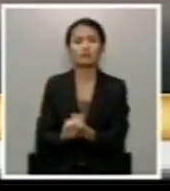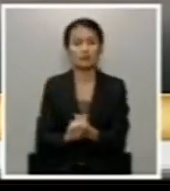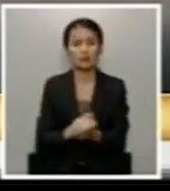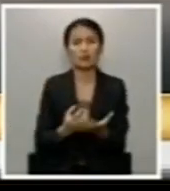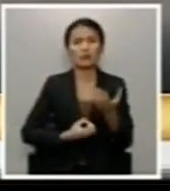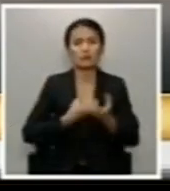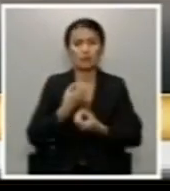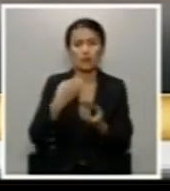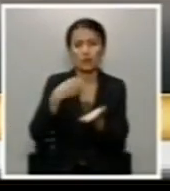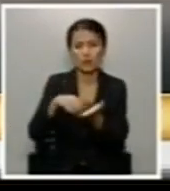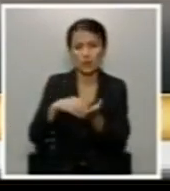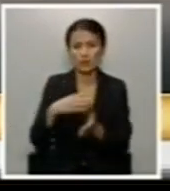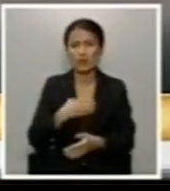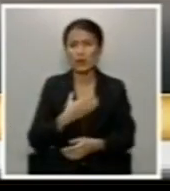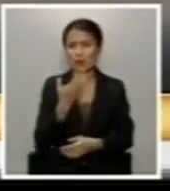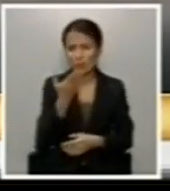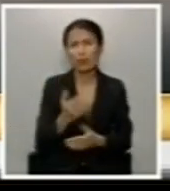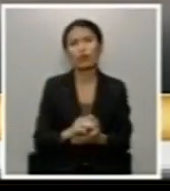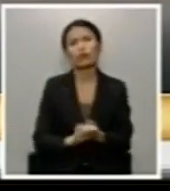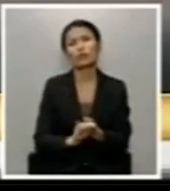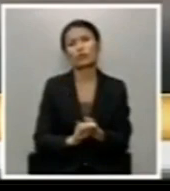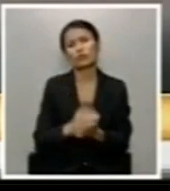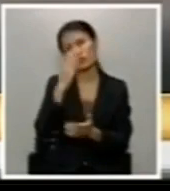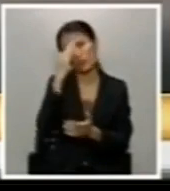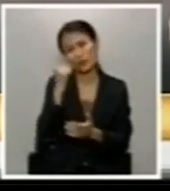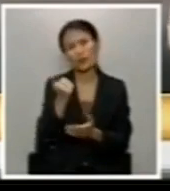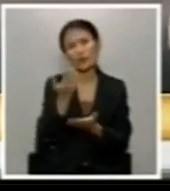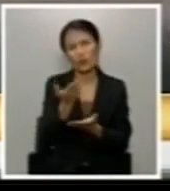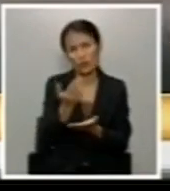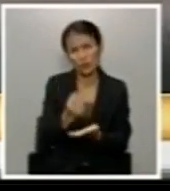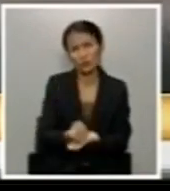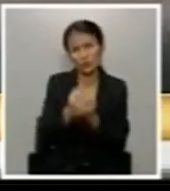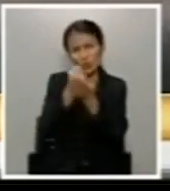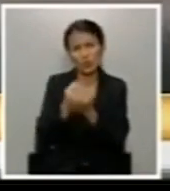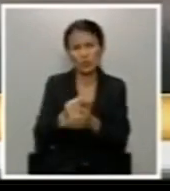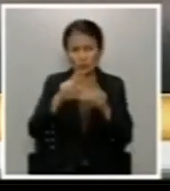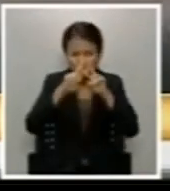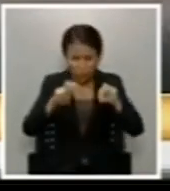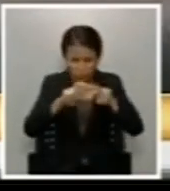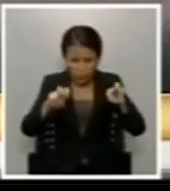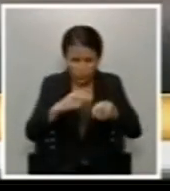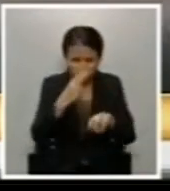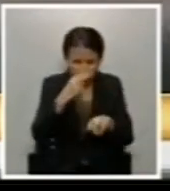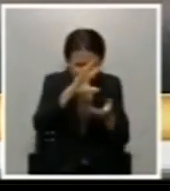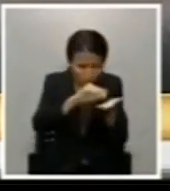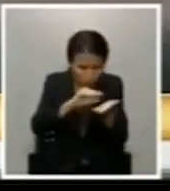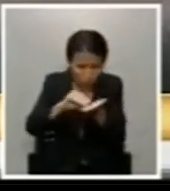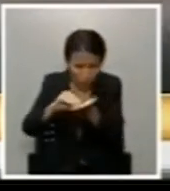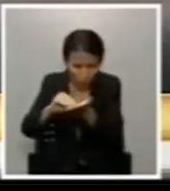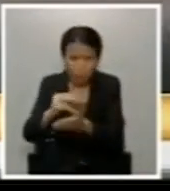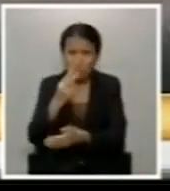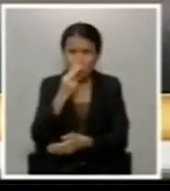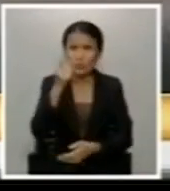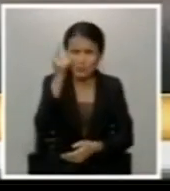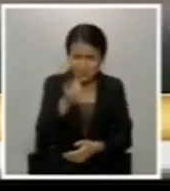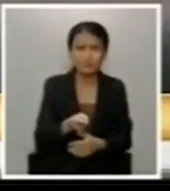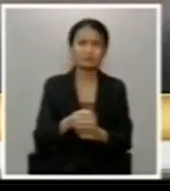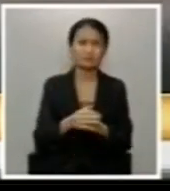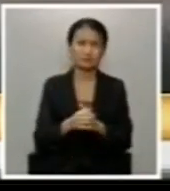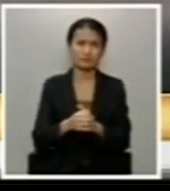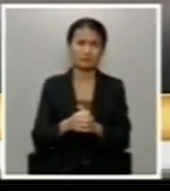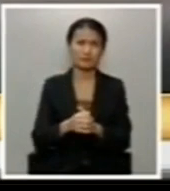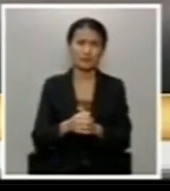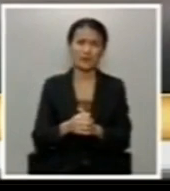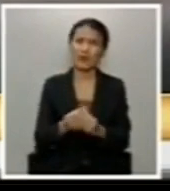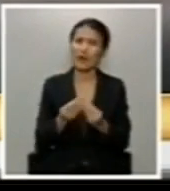รรมที่ลึกซึ้งโดยที่ไม่มีเวลาแอบแฝงให้ผลประโยชน์นั้นตกสู่ประชาช